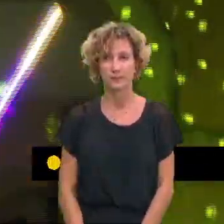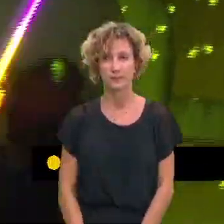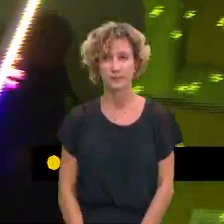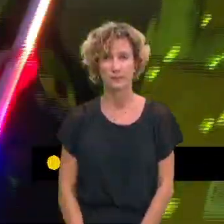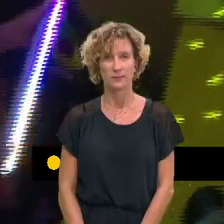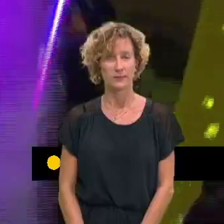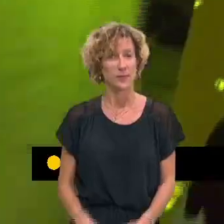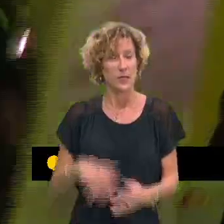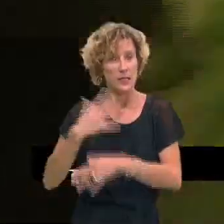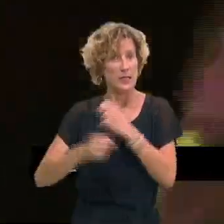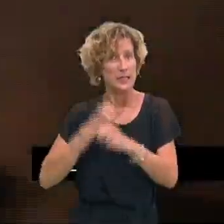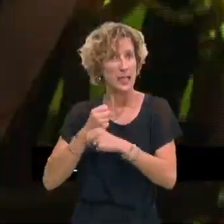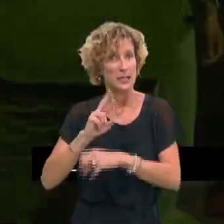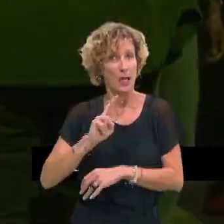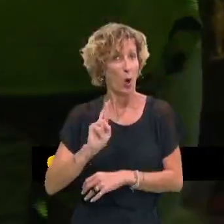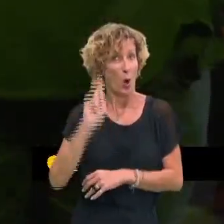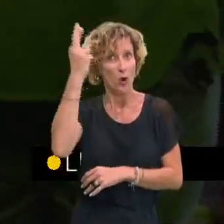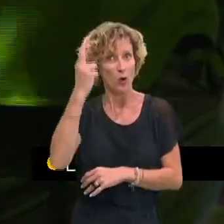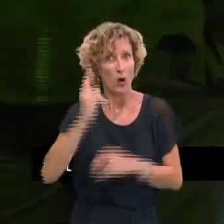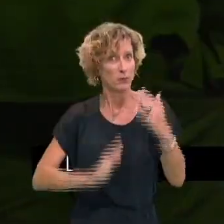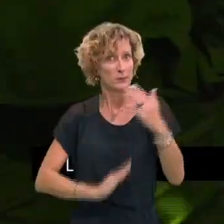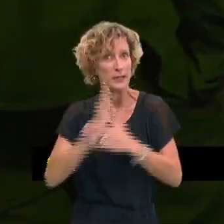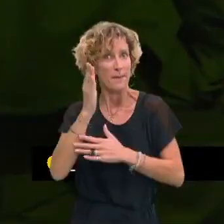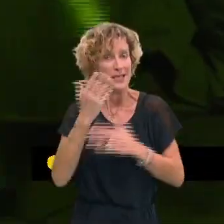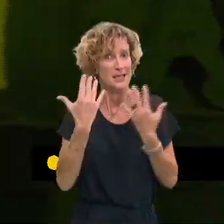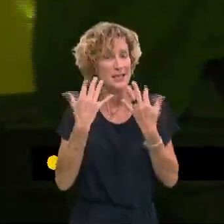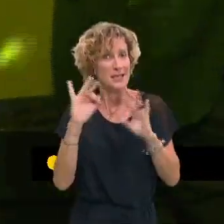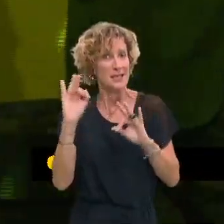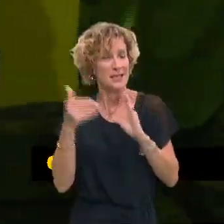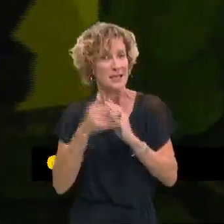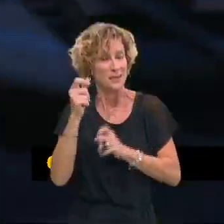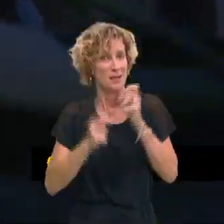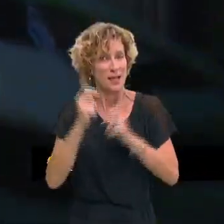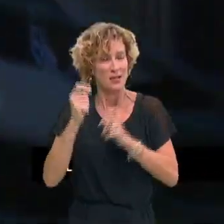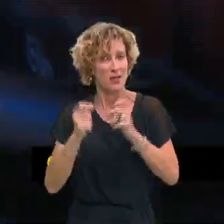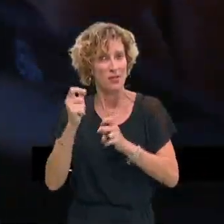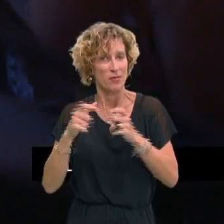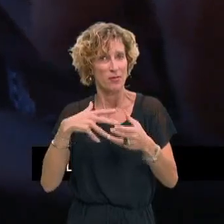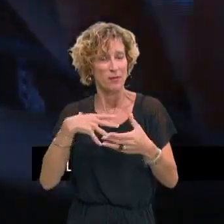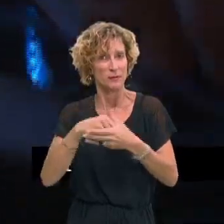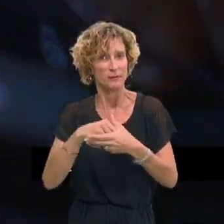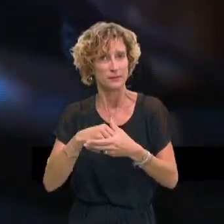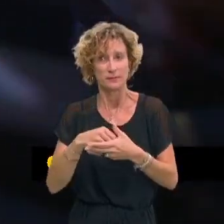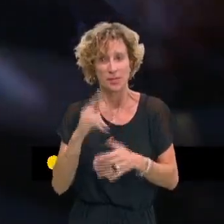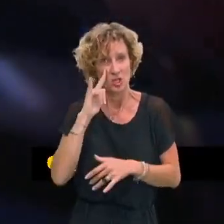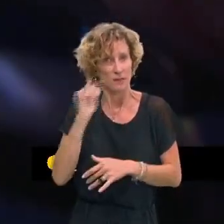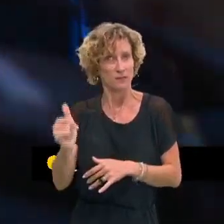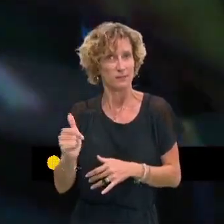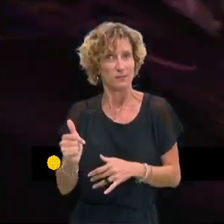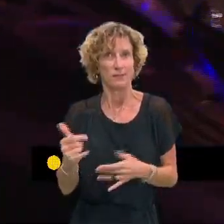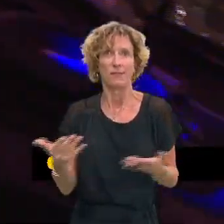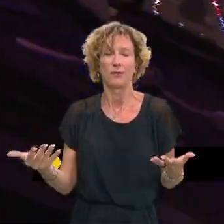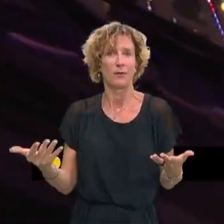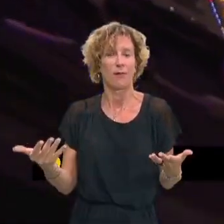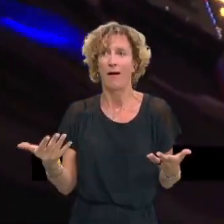C'est une édition record cette année. On va dépasser les 10 000 festivaliers. Et ça nous est jamais arrivé, donc